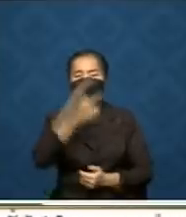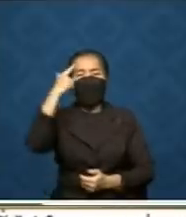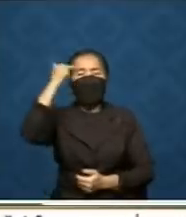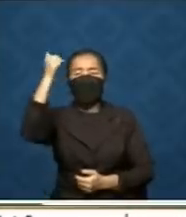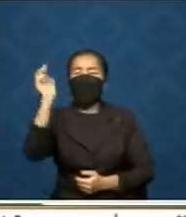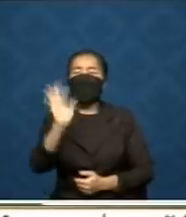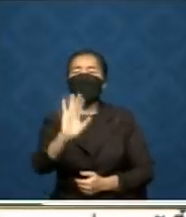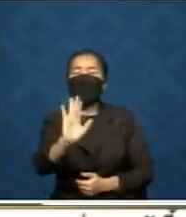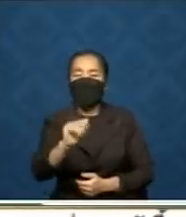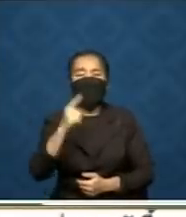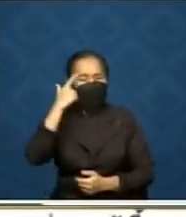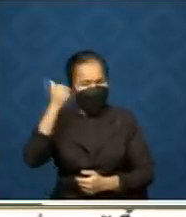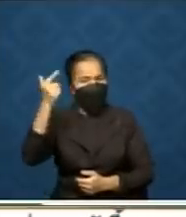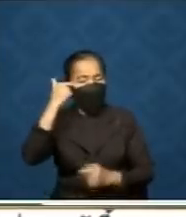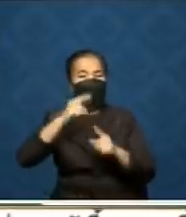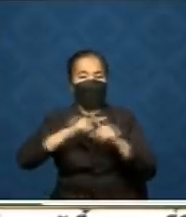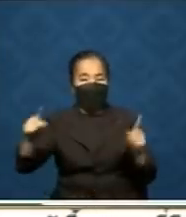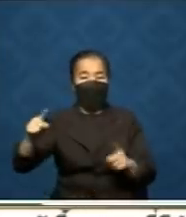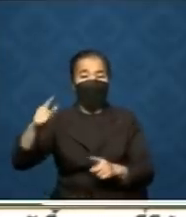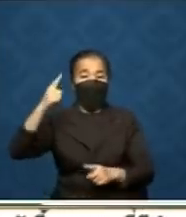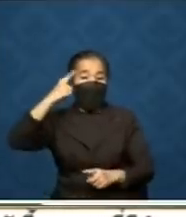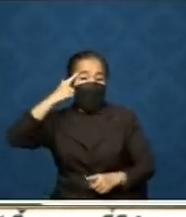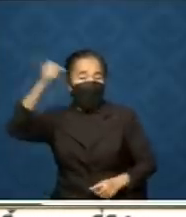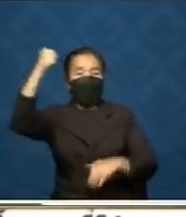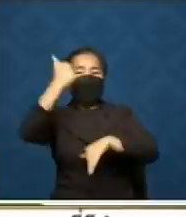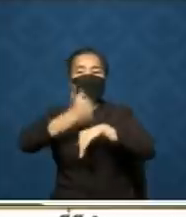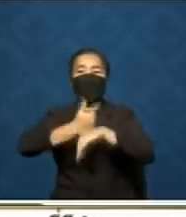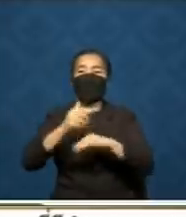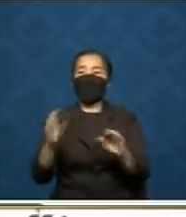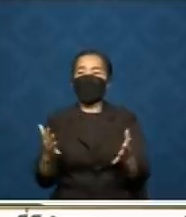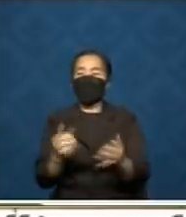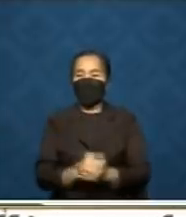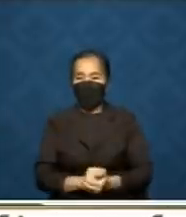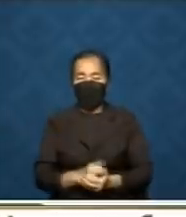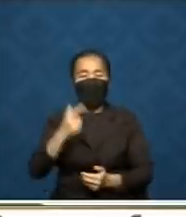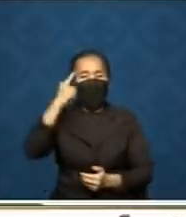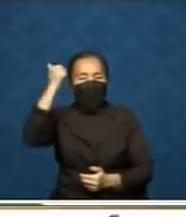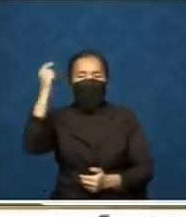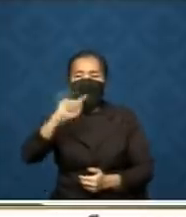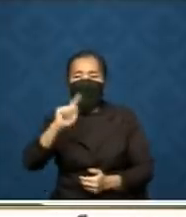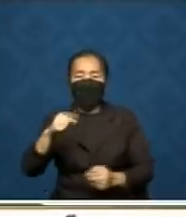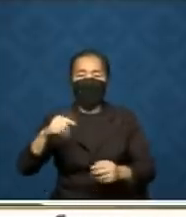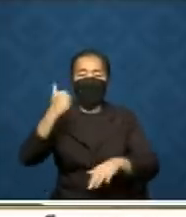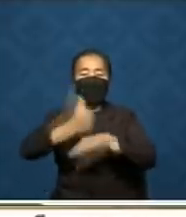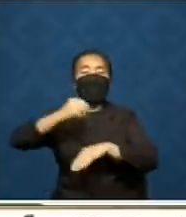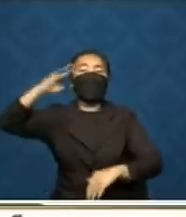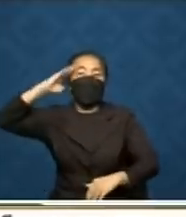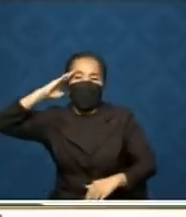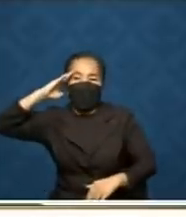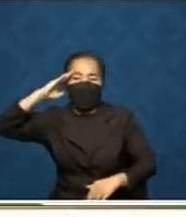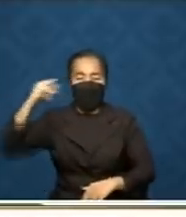แต่ภูมิปัญญาคุณไม่ถึงตำแหน่งนายกและภูมิปัญญาคุณหน่ะถึงผบ.ทบ.